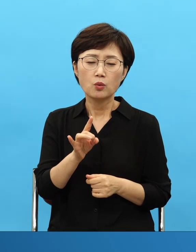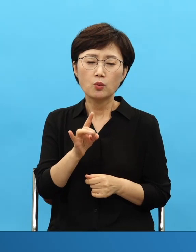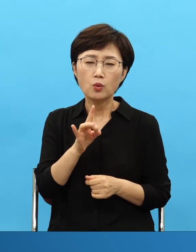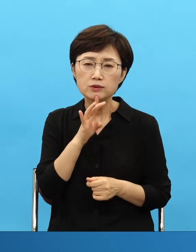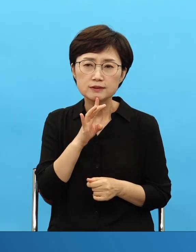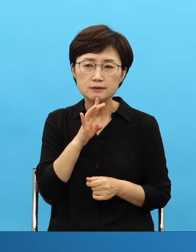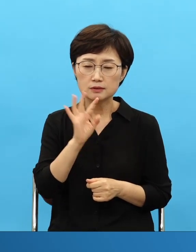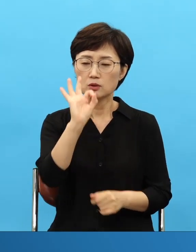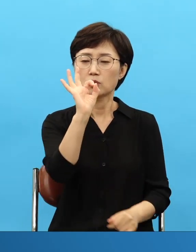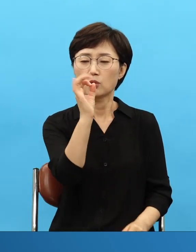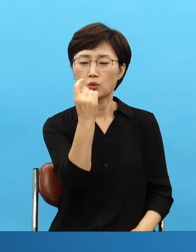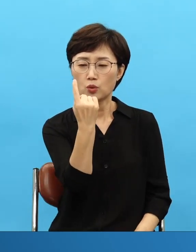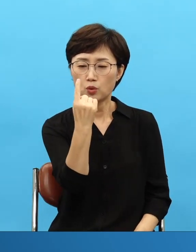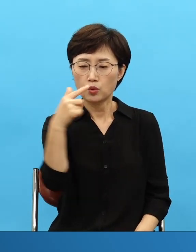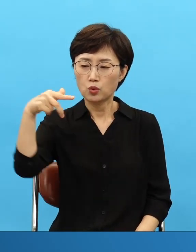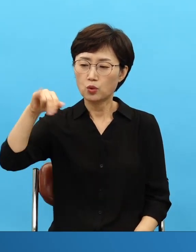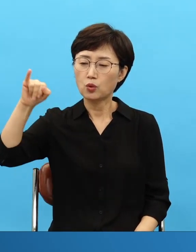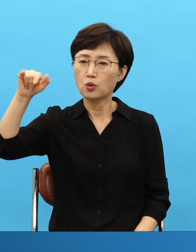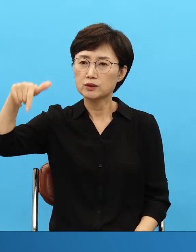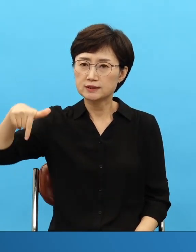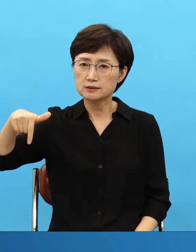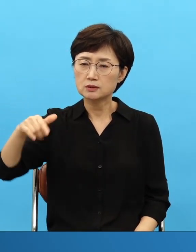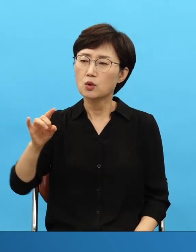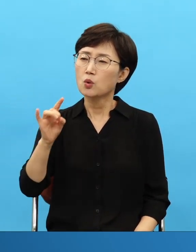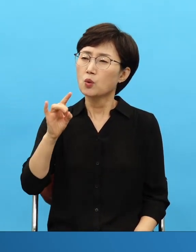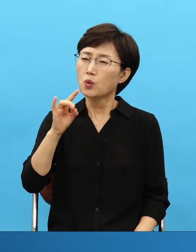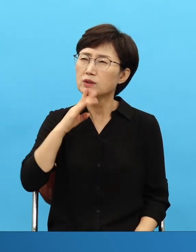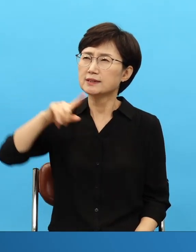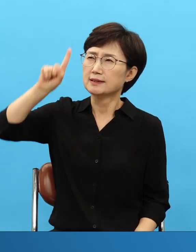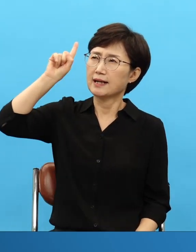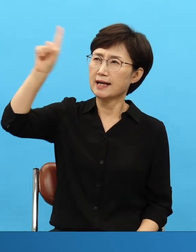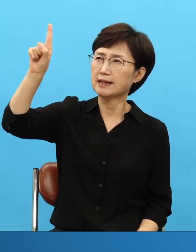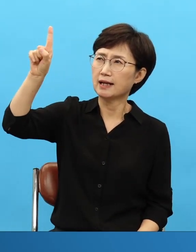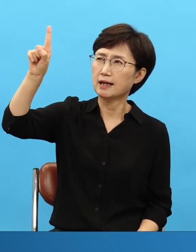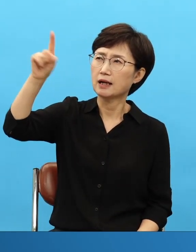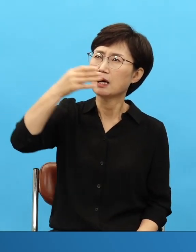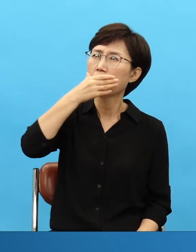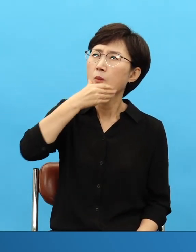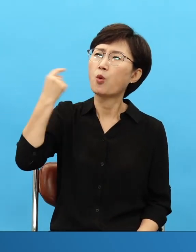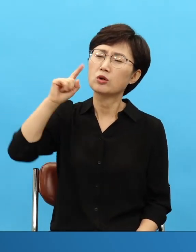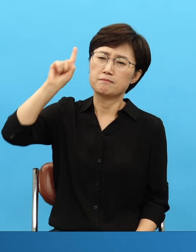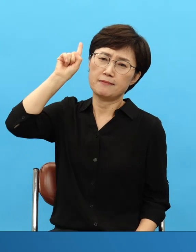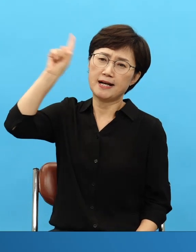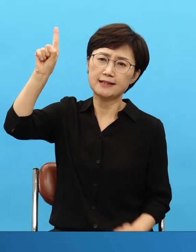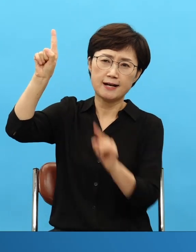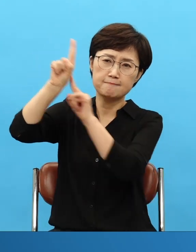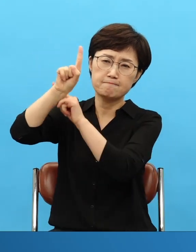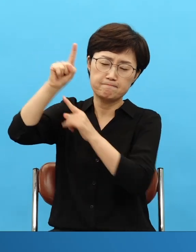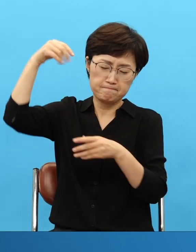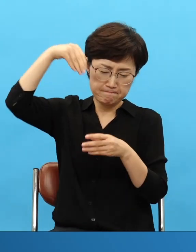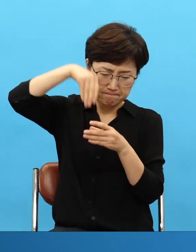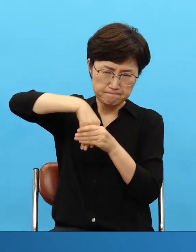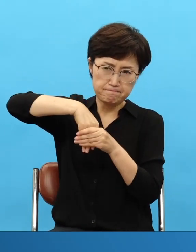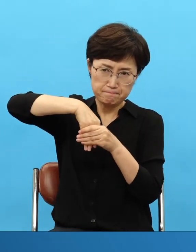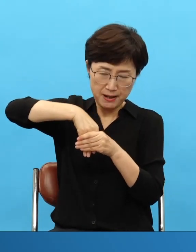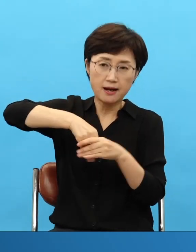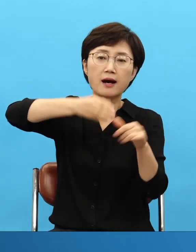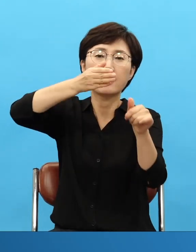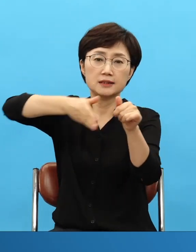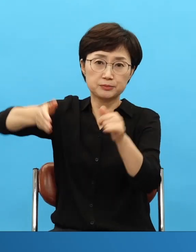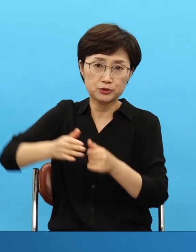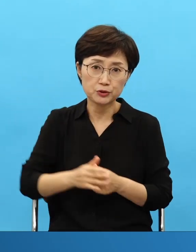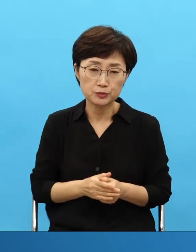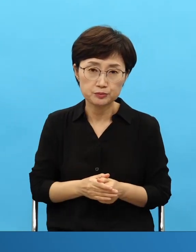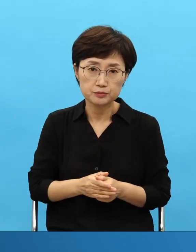오직이라는 복음의 망대를 마음에 심으세요. Plant in your heart the partisan of the gospel of only. 이때부터 역사가 나기 시작합니다. Because it is from